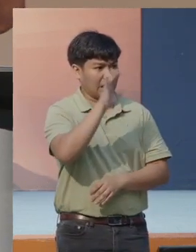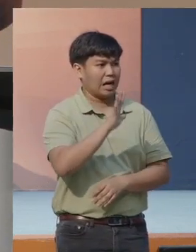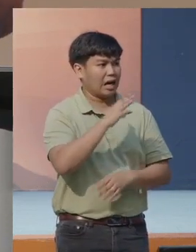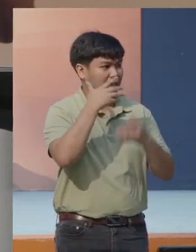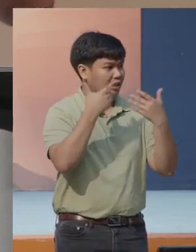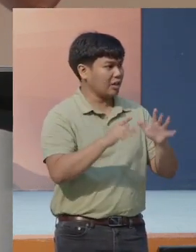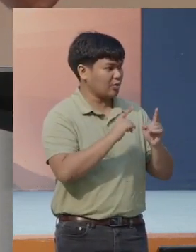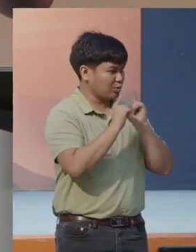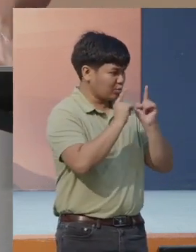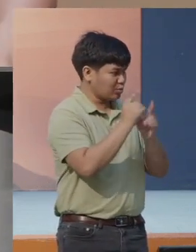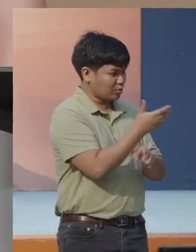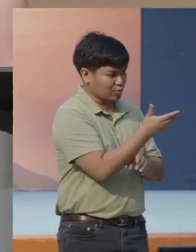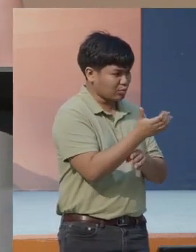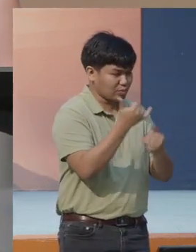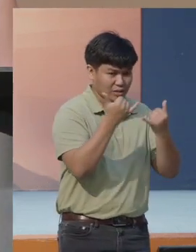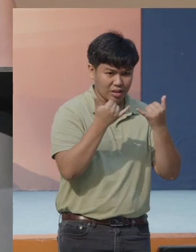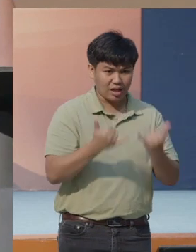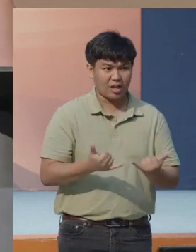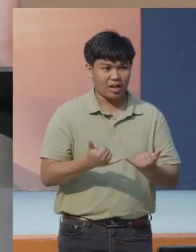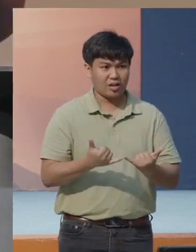already speaking to you now,